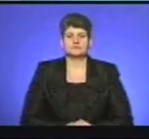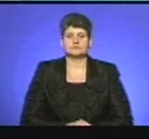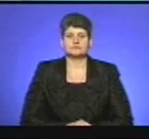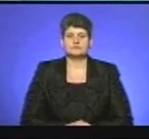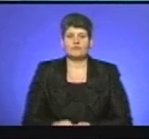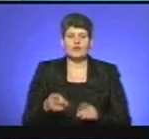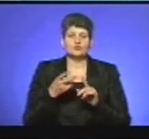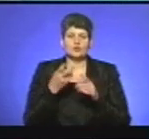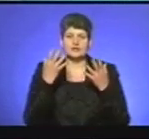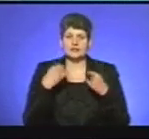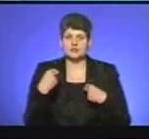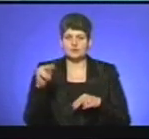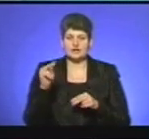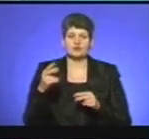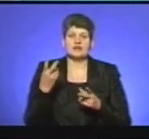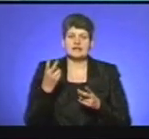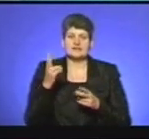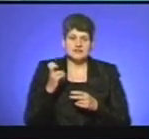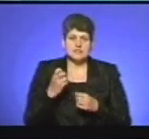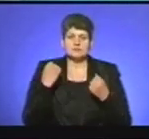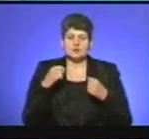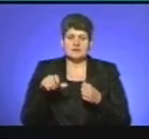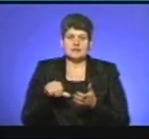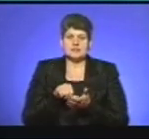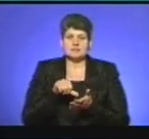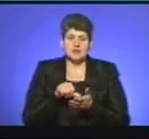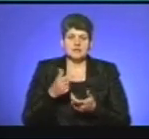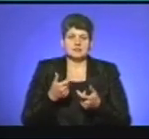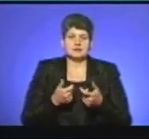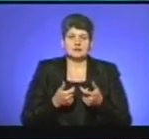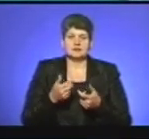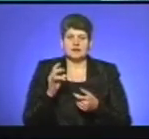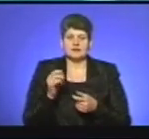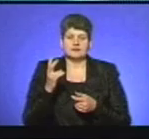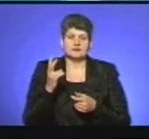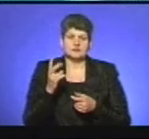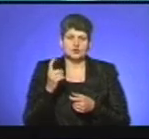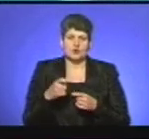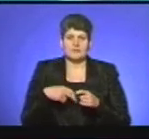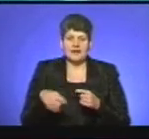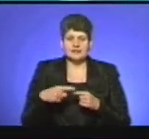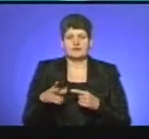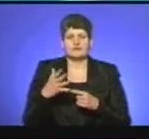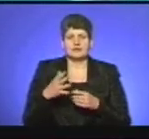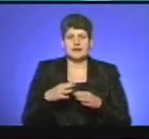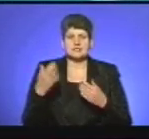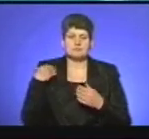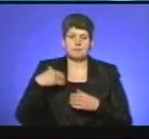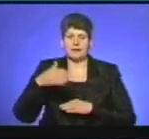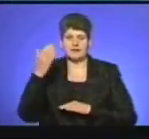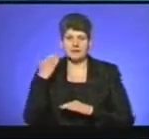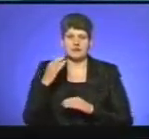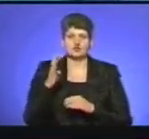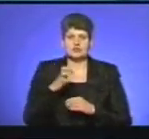У другий день чемпіонату 200 спортсменів змагалися на дистанції 100 метрів у вільному стилі, батерфляє, брасі і на спині, та на